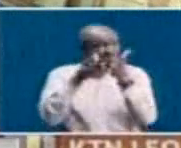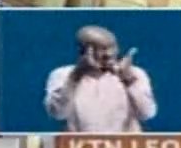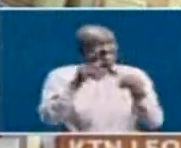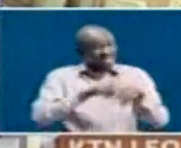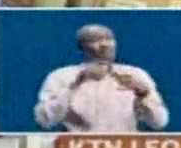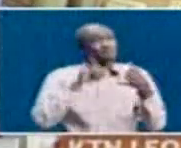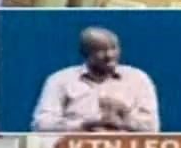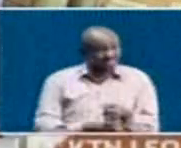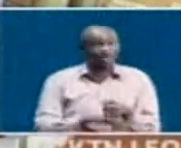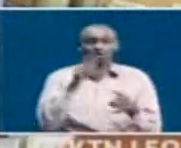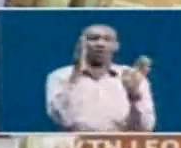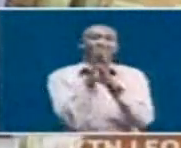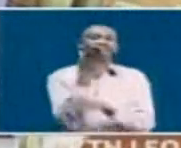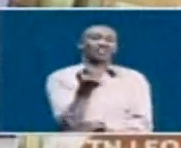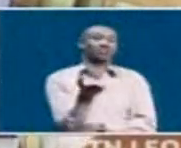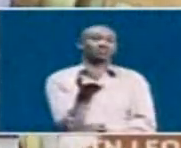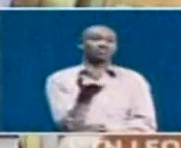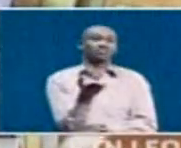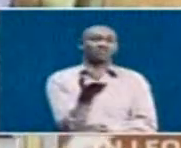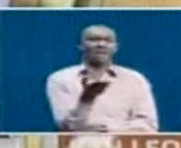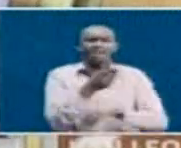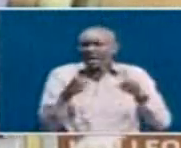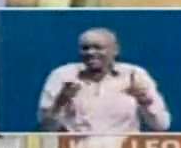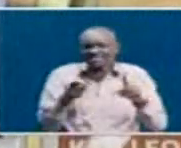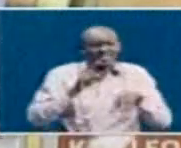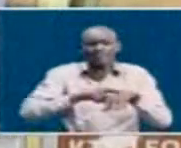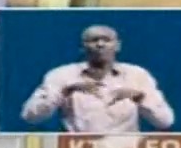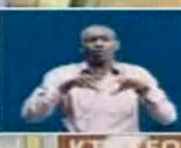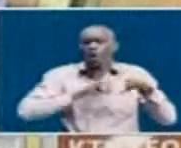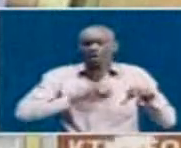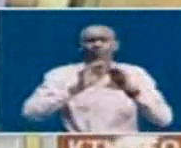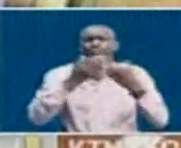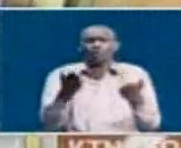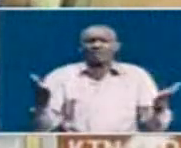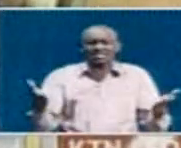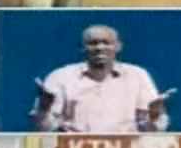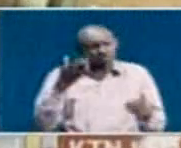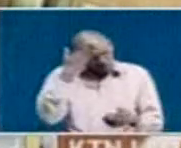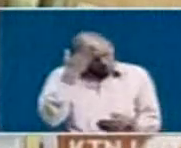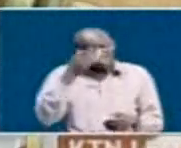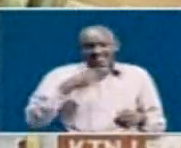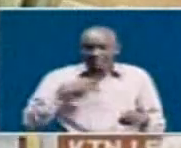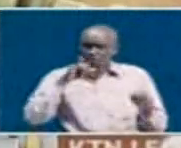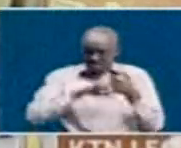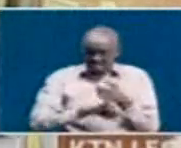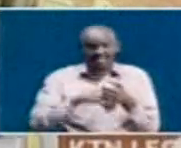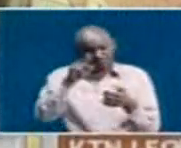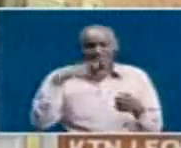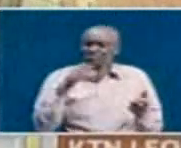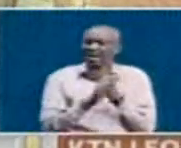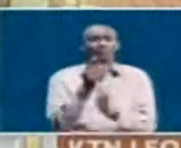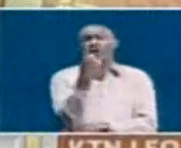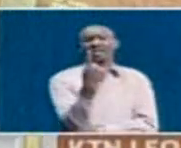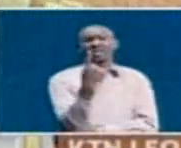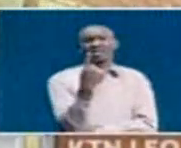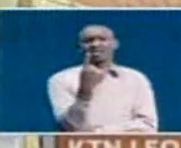ndoa, mtu ataficha. Lakini panapomiliki kwa mali ndoa ni nini baba akasema? Ndoa wanajua inafika mahala ambapo ndoa watu wanakuwa ni wamoja, si wawili